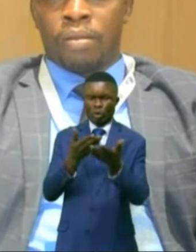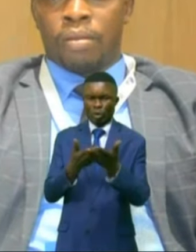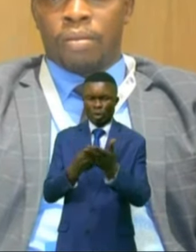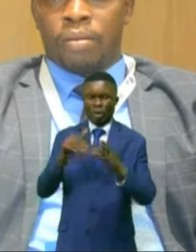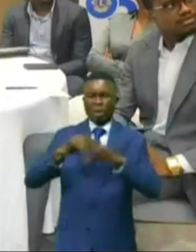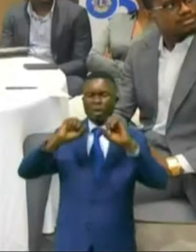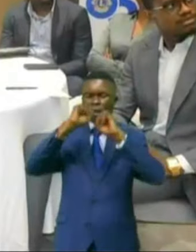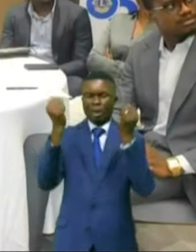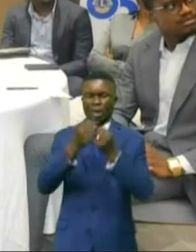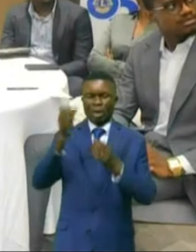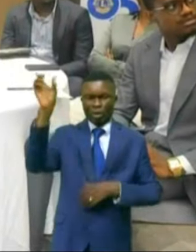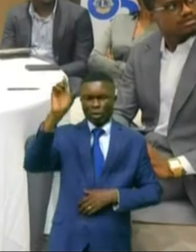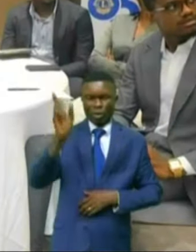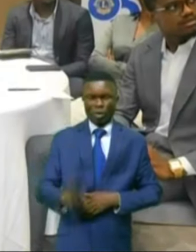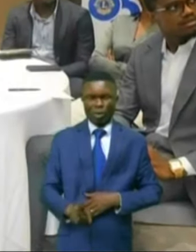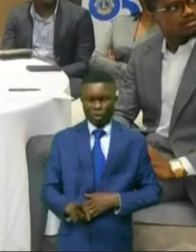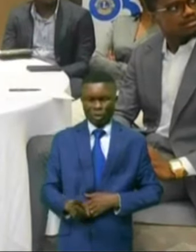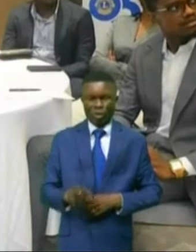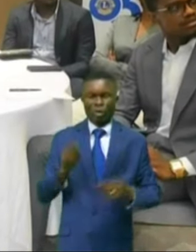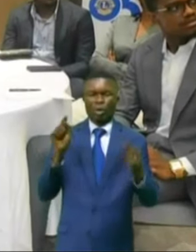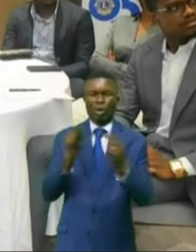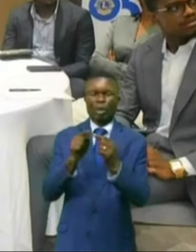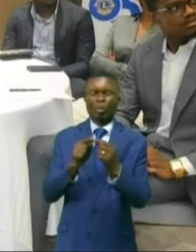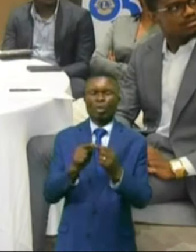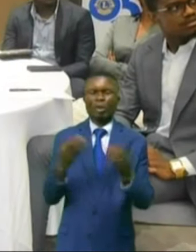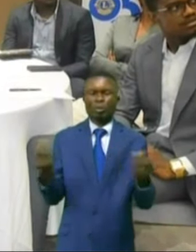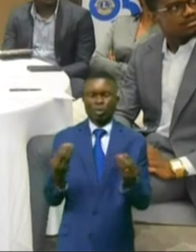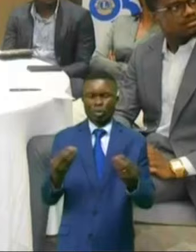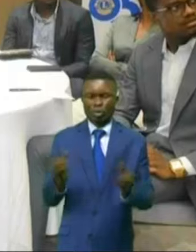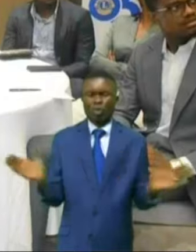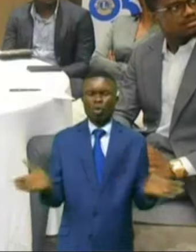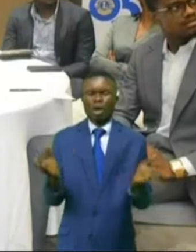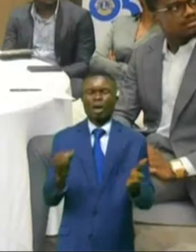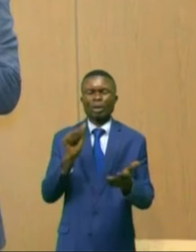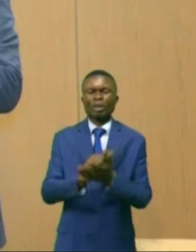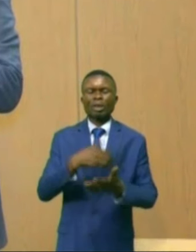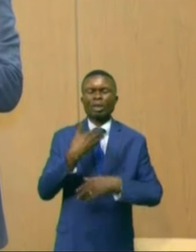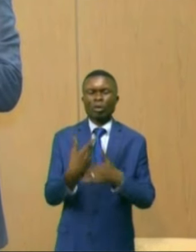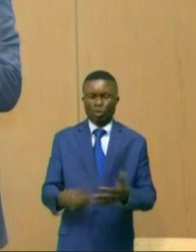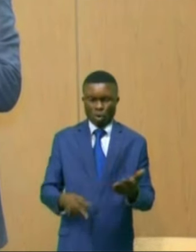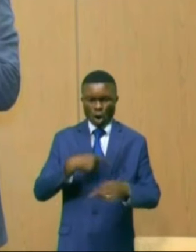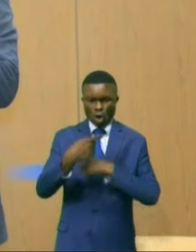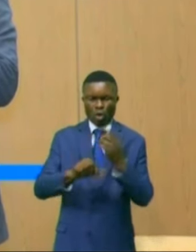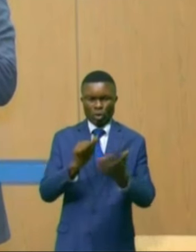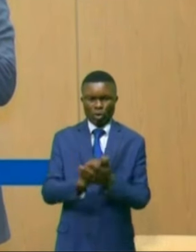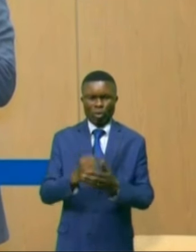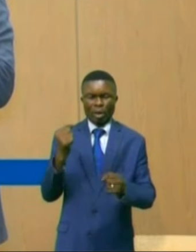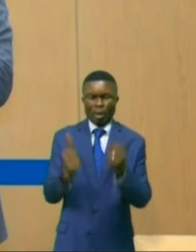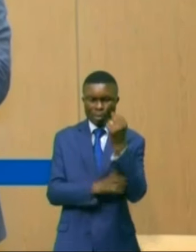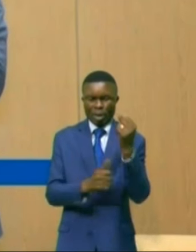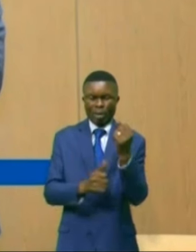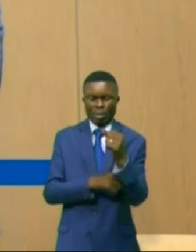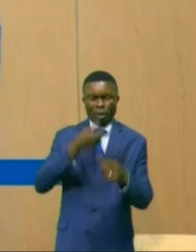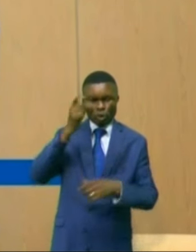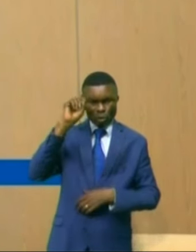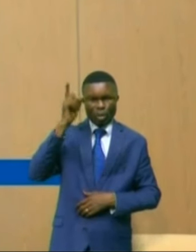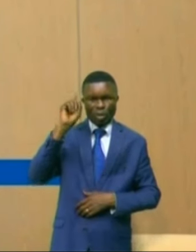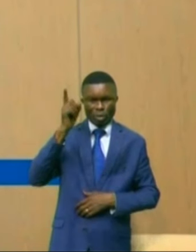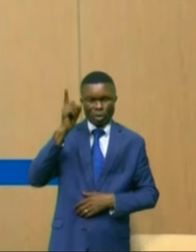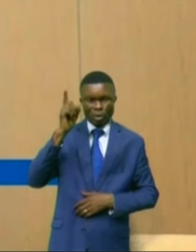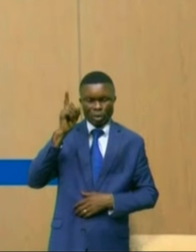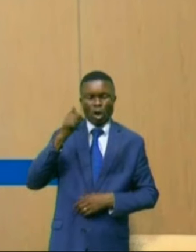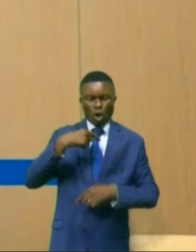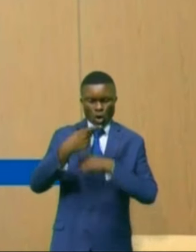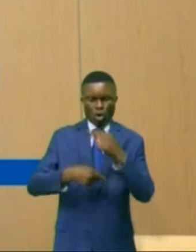société africaine, origine et motivation ». Ceux qui ont commencé les mouvements, ce sont les personnes qui au départ ont des